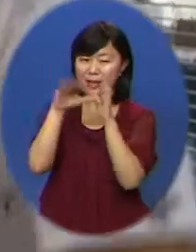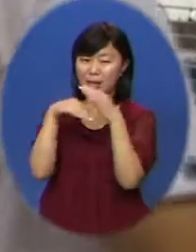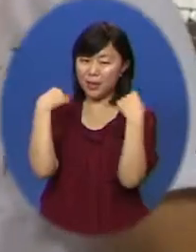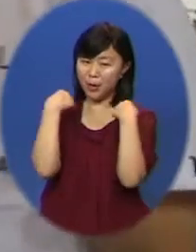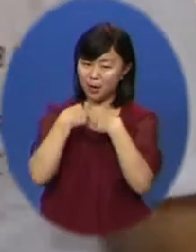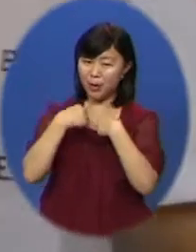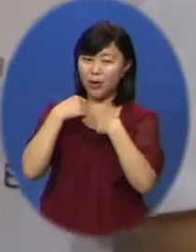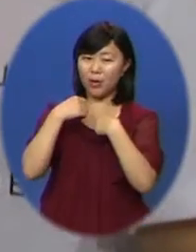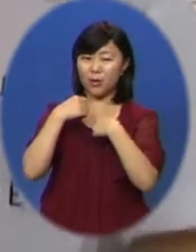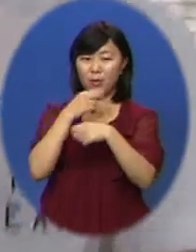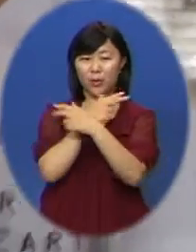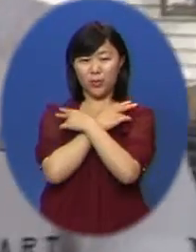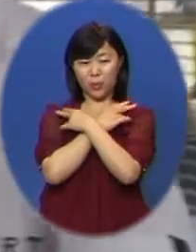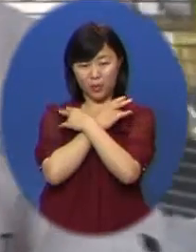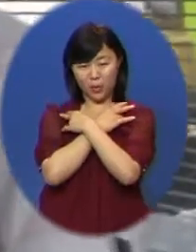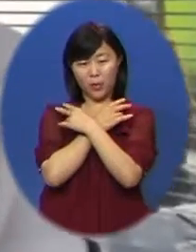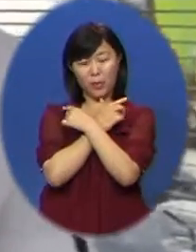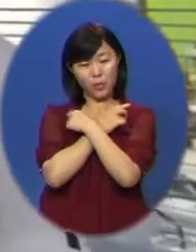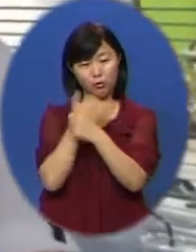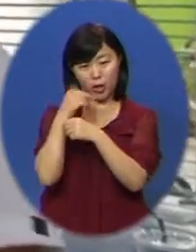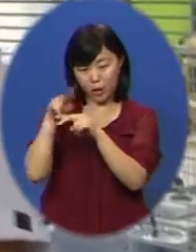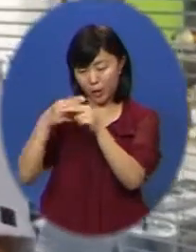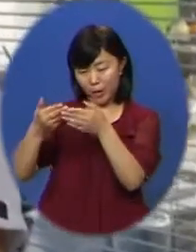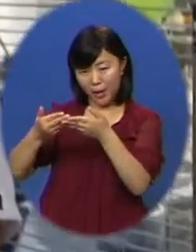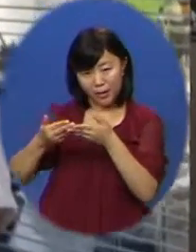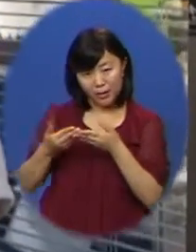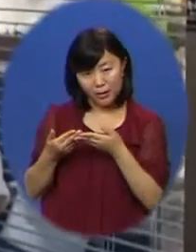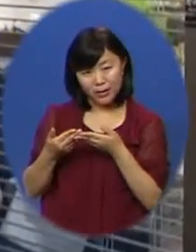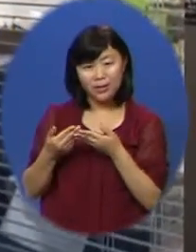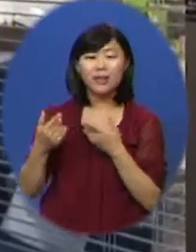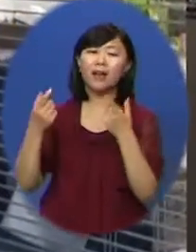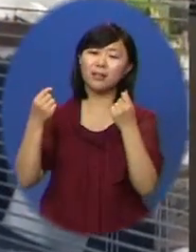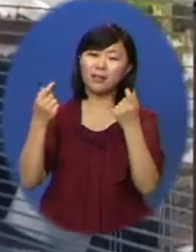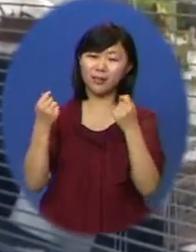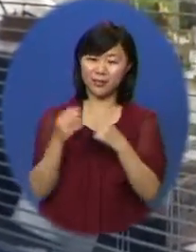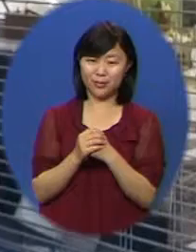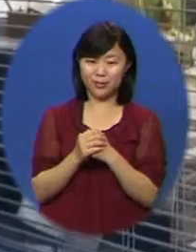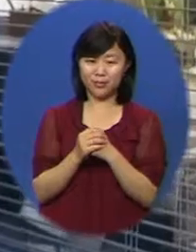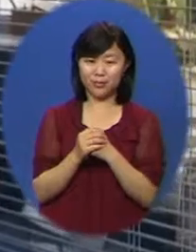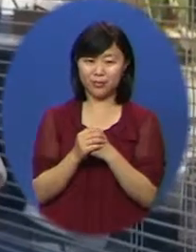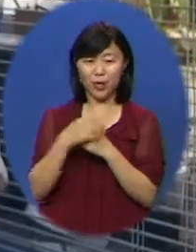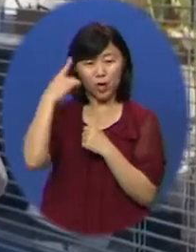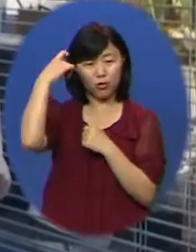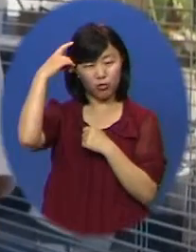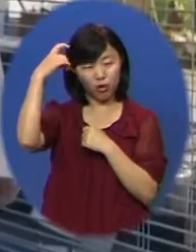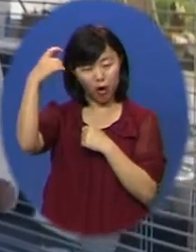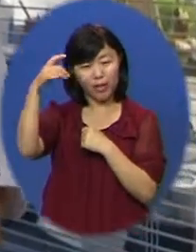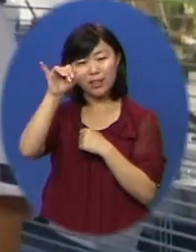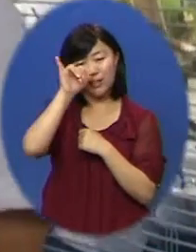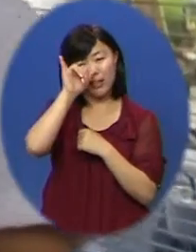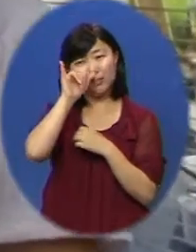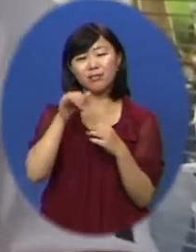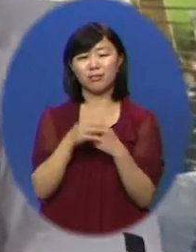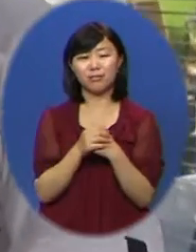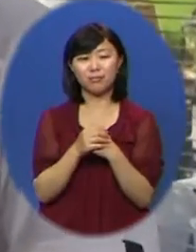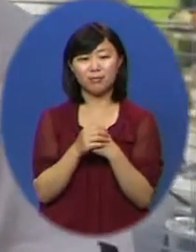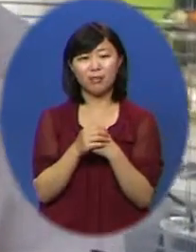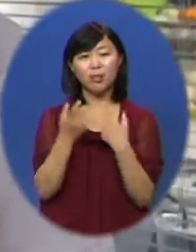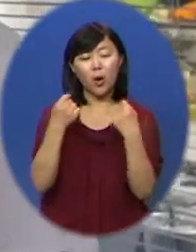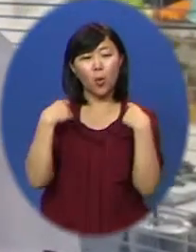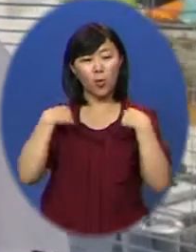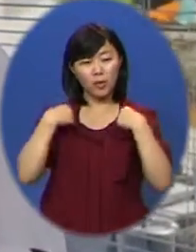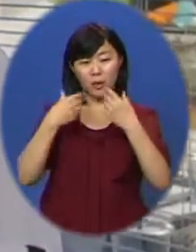학창시절 입었던 교복이라든지 누구한테 선물을 받았다든지 그런 옷들이 뭐 추억이 서려있잖아요. 그런